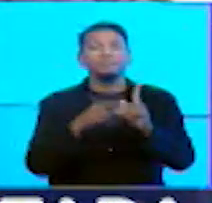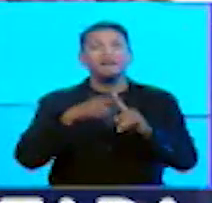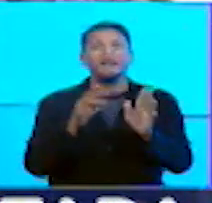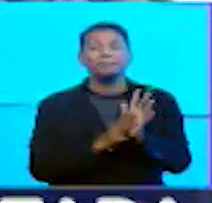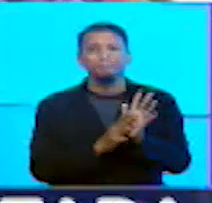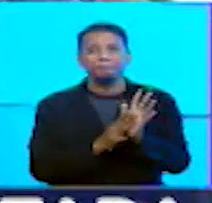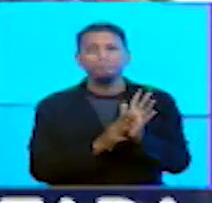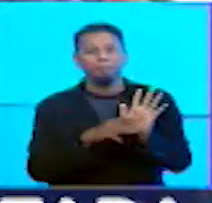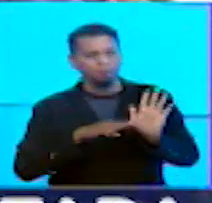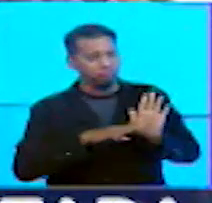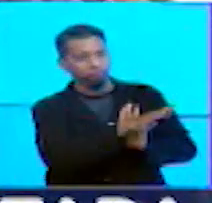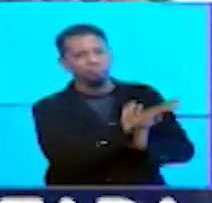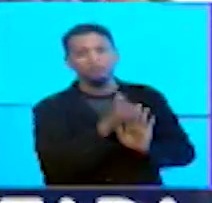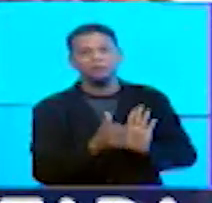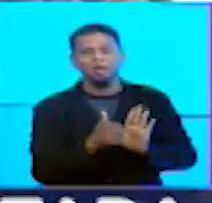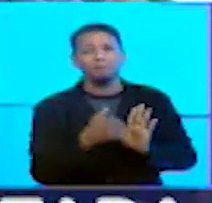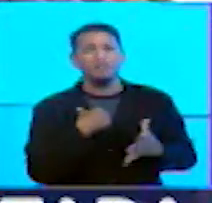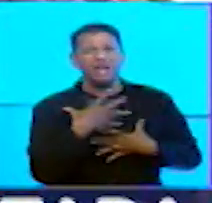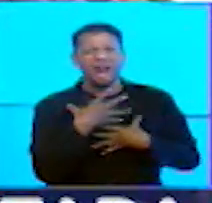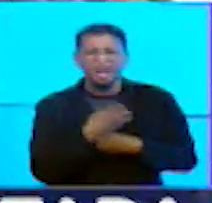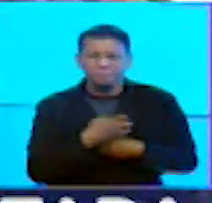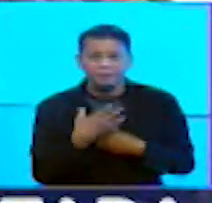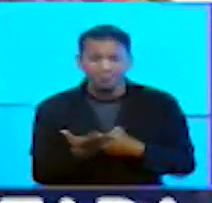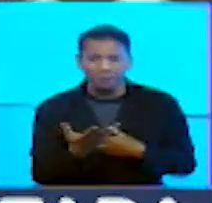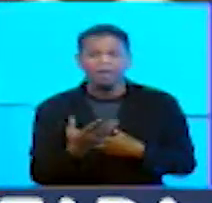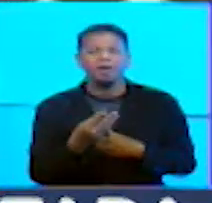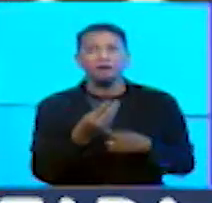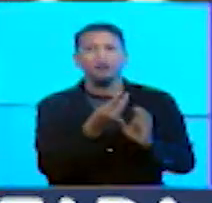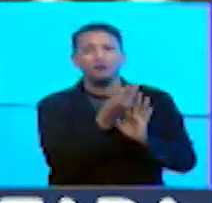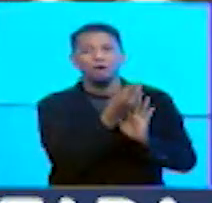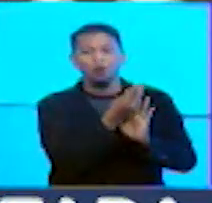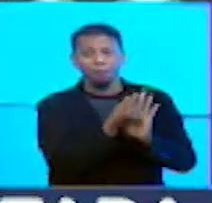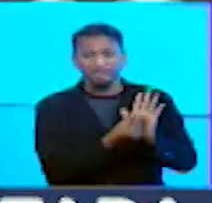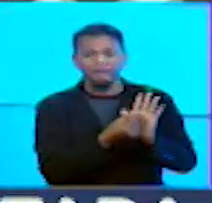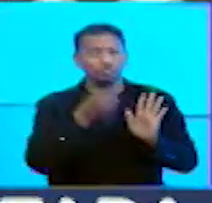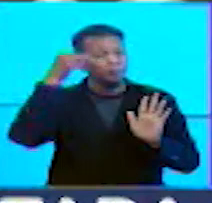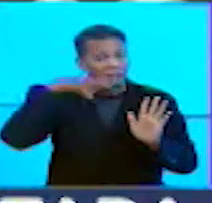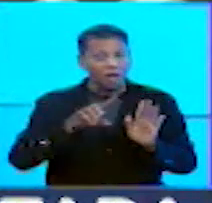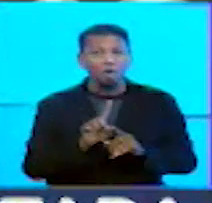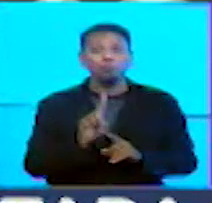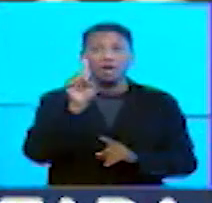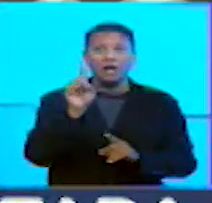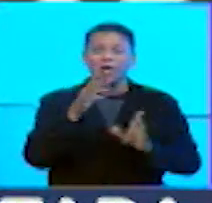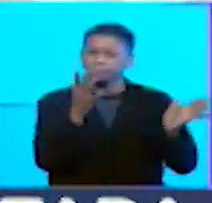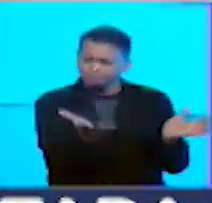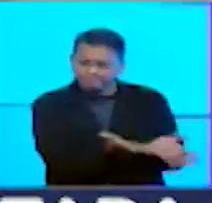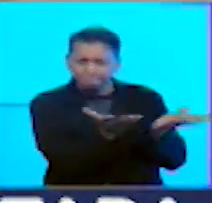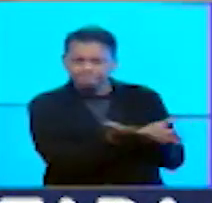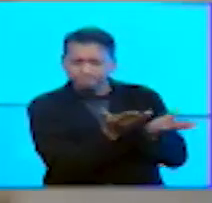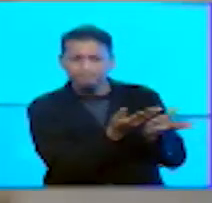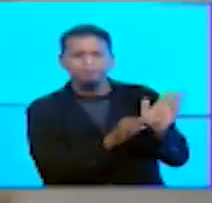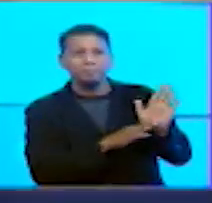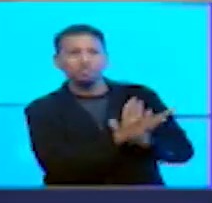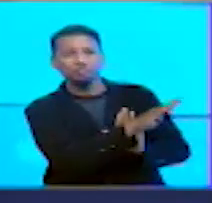digital. Harapannya dapat mendongkrak perekonomian Sumatera Utara umumnya dan kawasan Danau Toba khususnya.